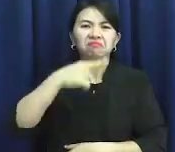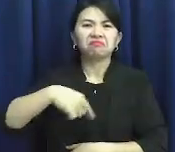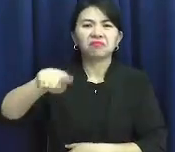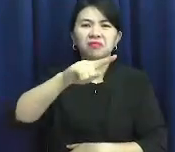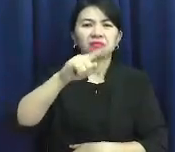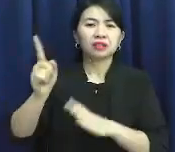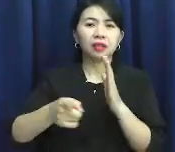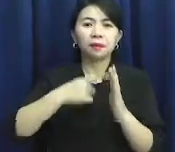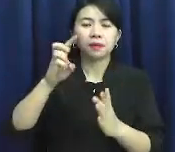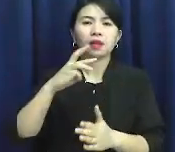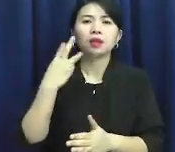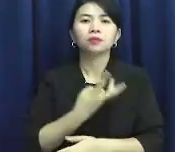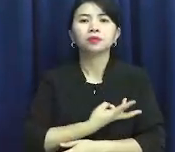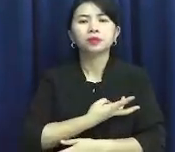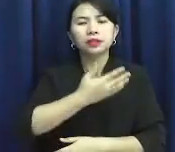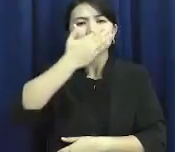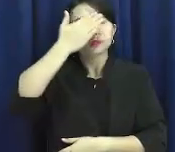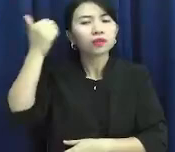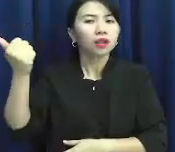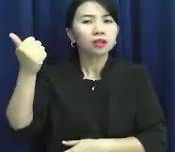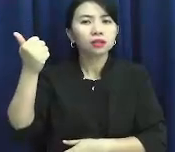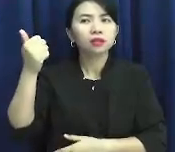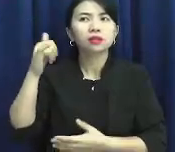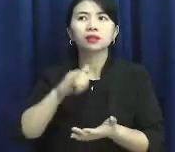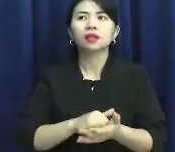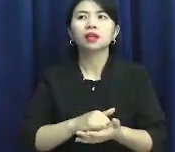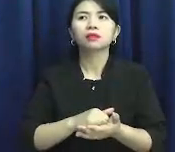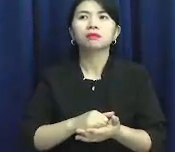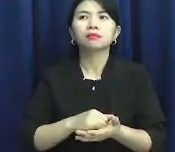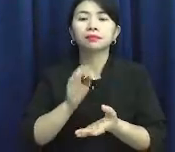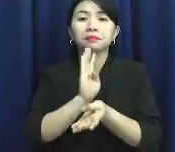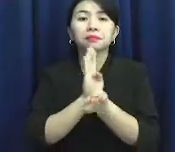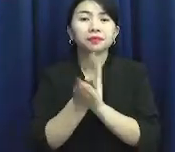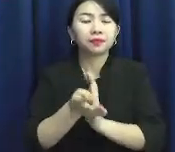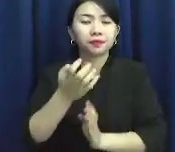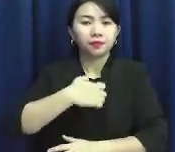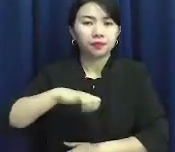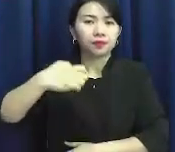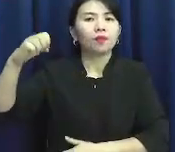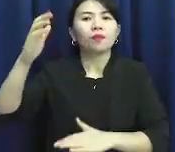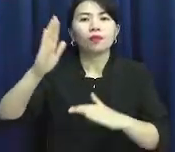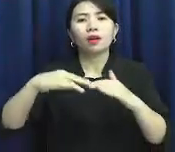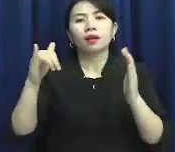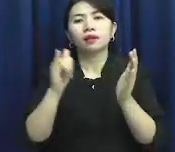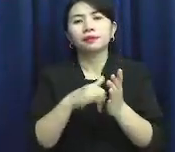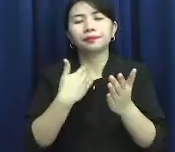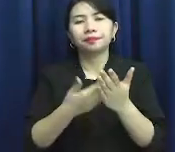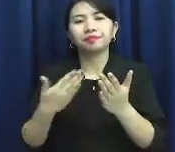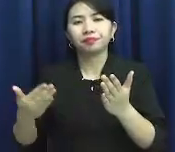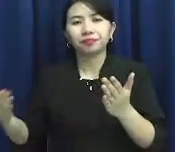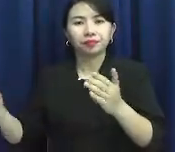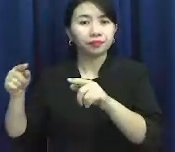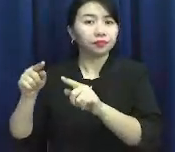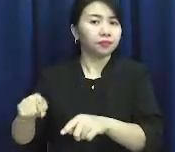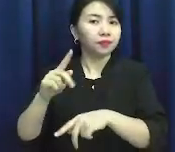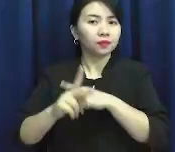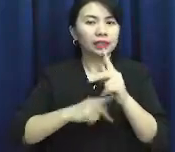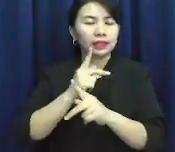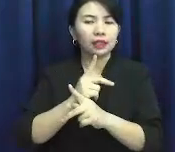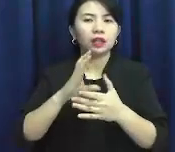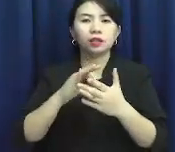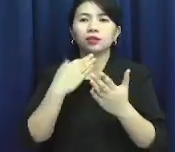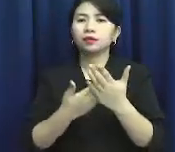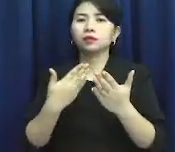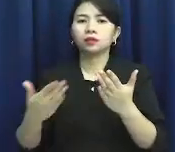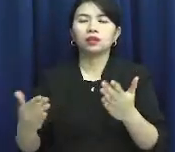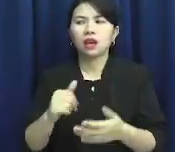Ang tao ay na-overhype na nagiging emotional sa mga bagay na ito. Pagdating sa mga ganitong klaseng season, not only na nagiging